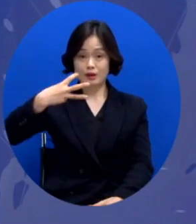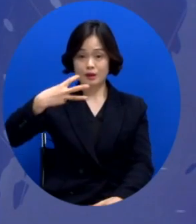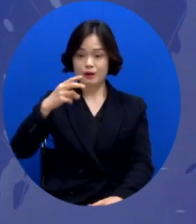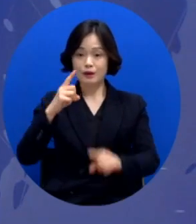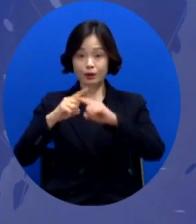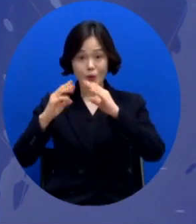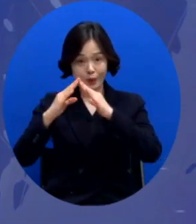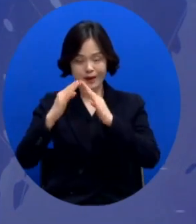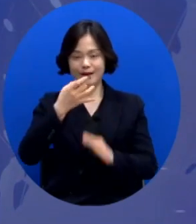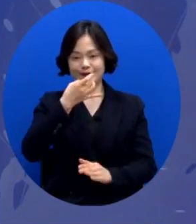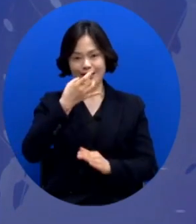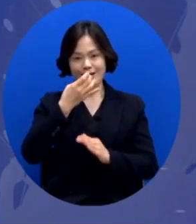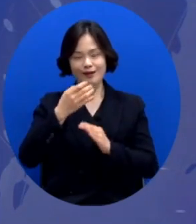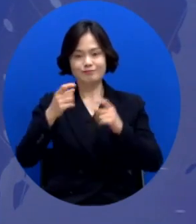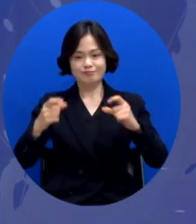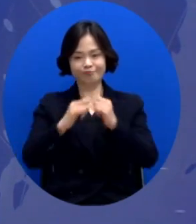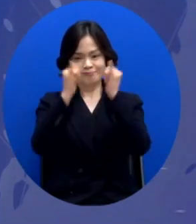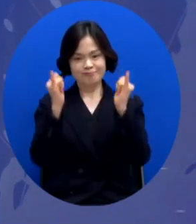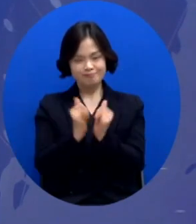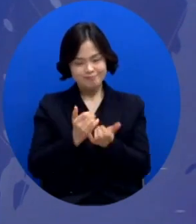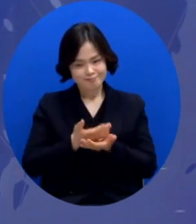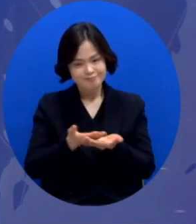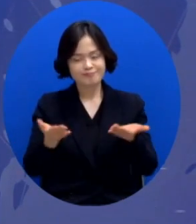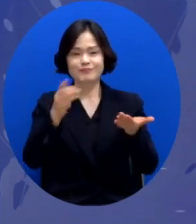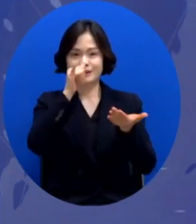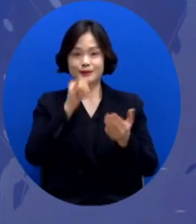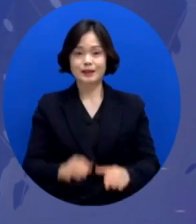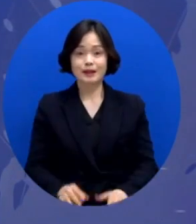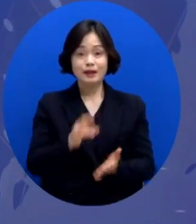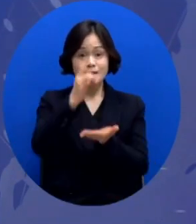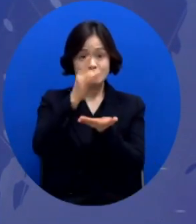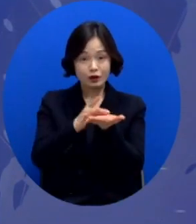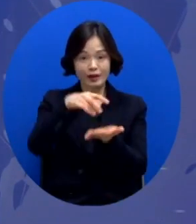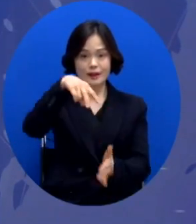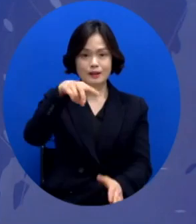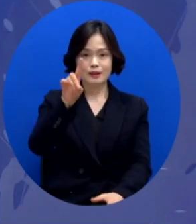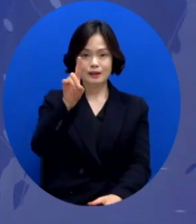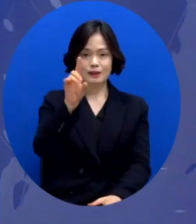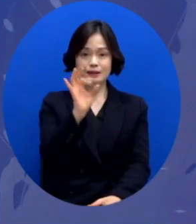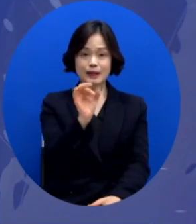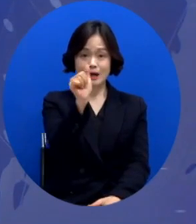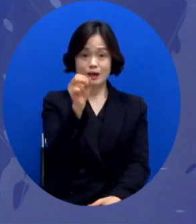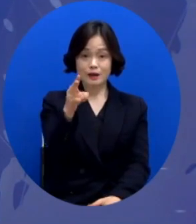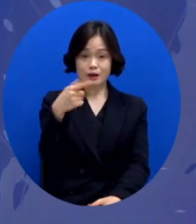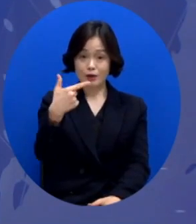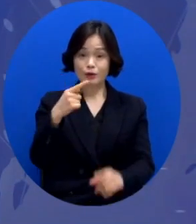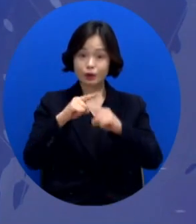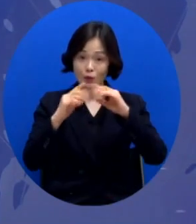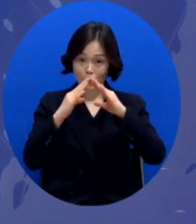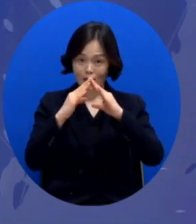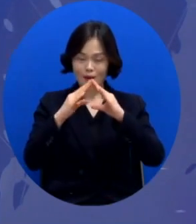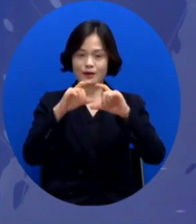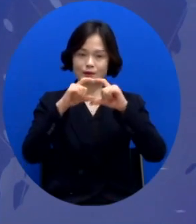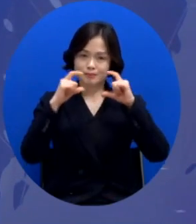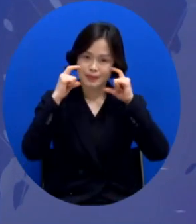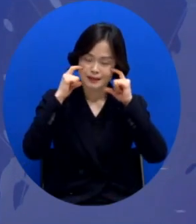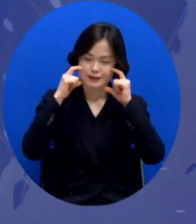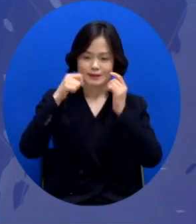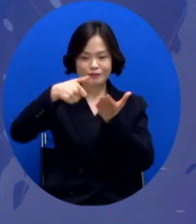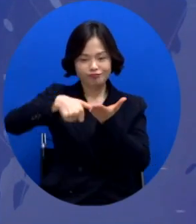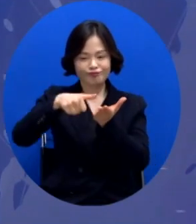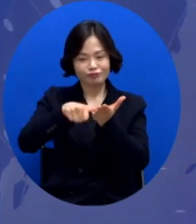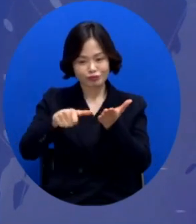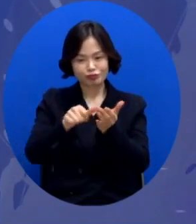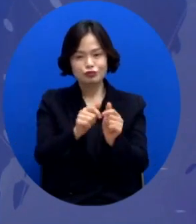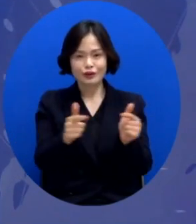백미 등을 지역사회에 전달했습니다. 천안 상영교회도 지역사회를 위해 생필품과 마스크 등 설맞이 후원물품